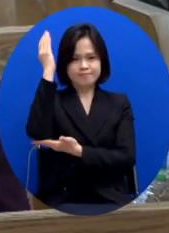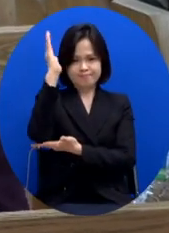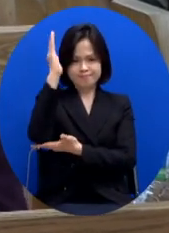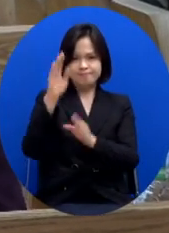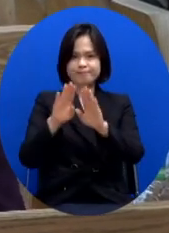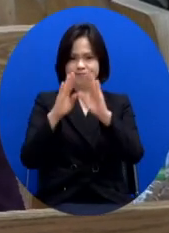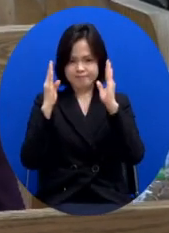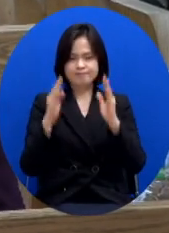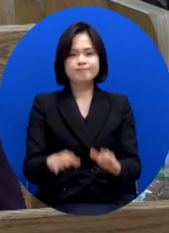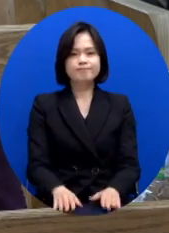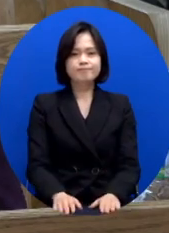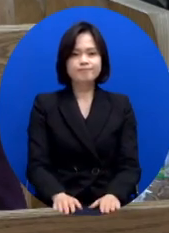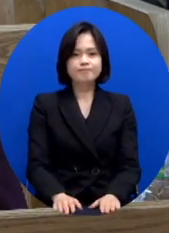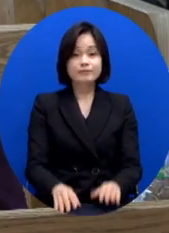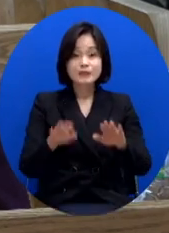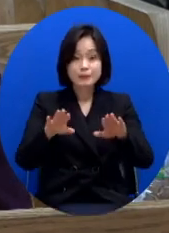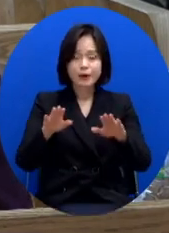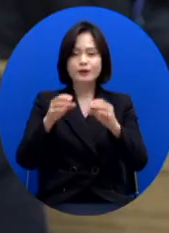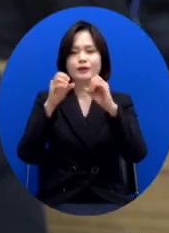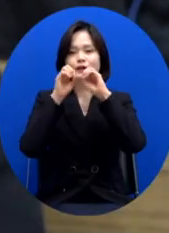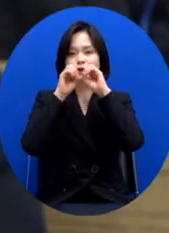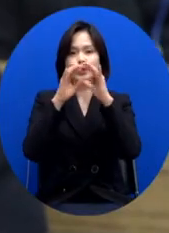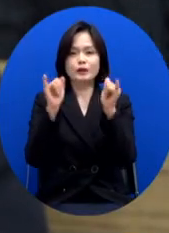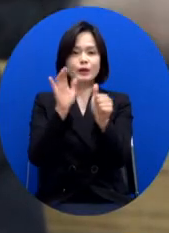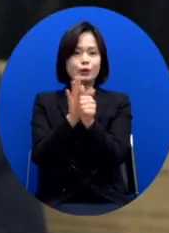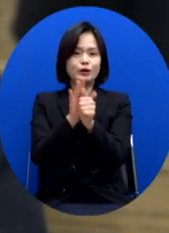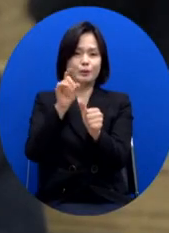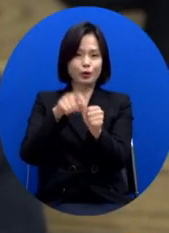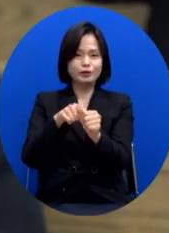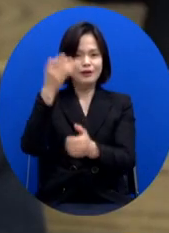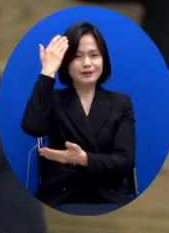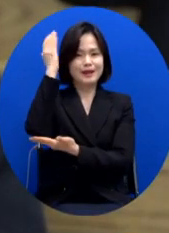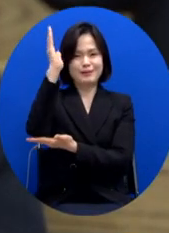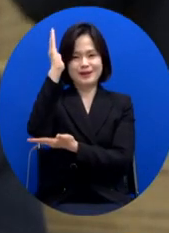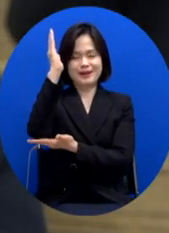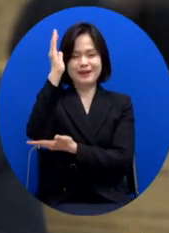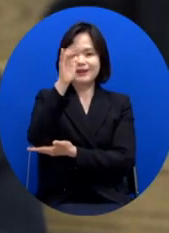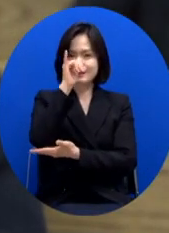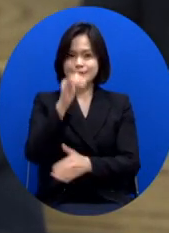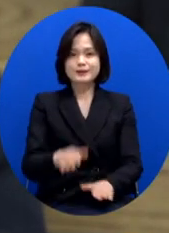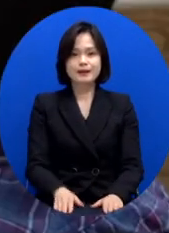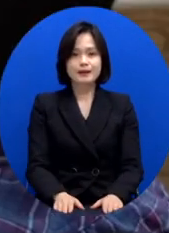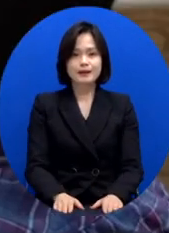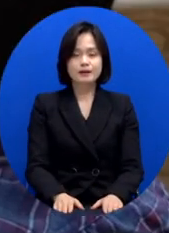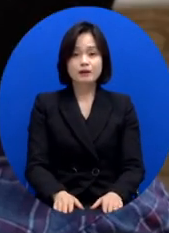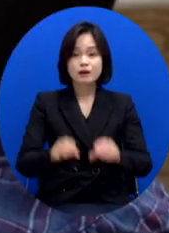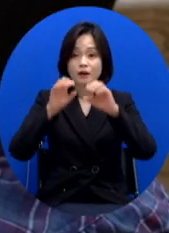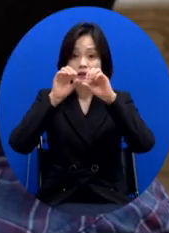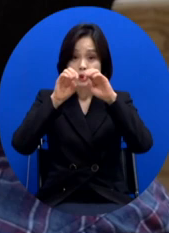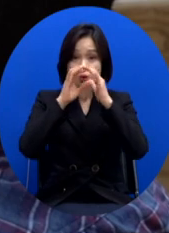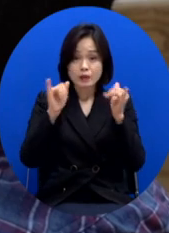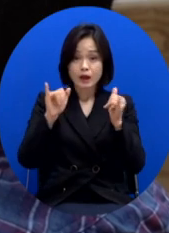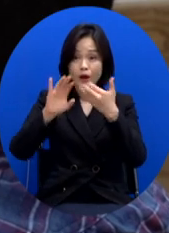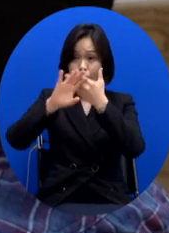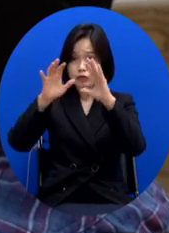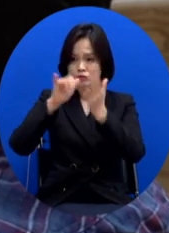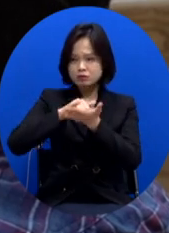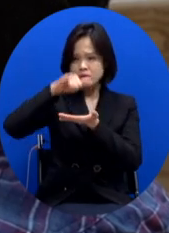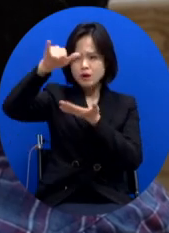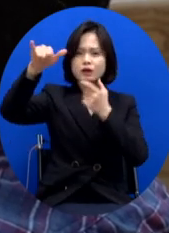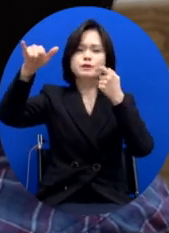나섰습니다. 코로나19로 입국한 해외 선교사들이 현지 사역과 멀어지는 가운데 SNS, 유튜브